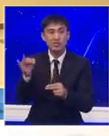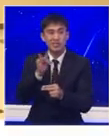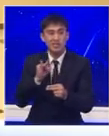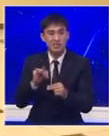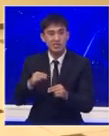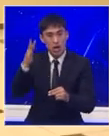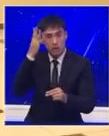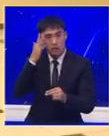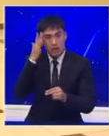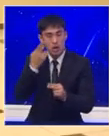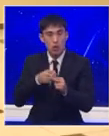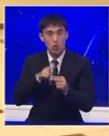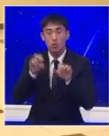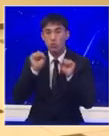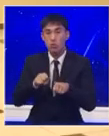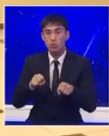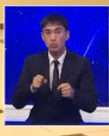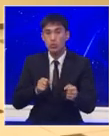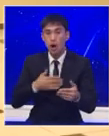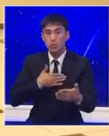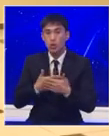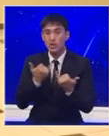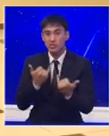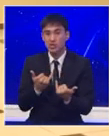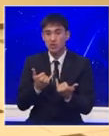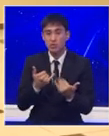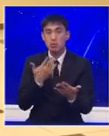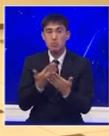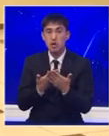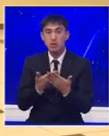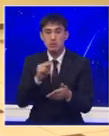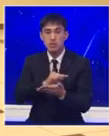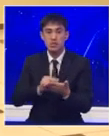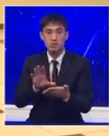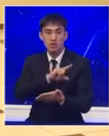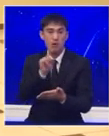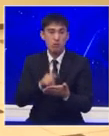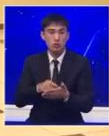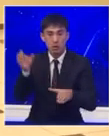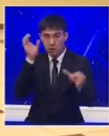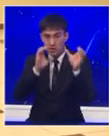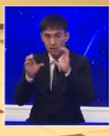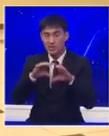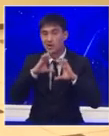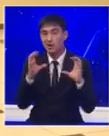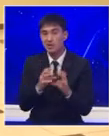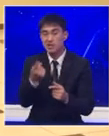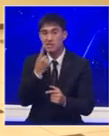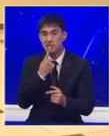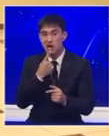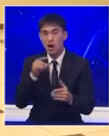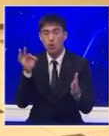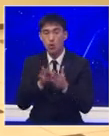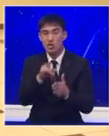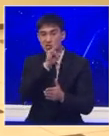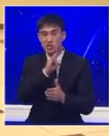интересные размышления, которые могут быть актуальны и сейчас. К примеру, писатель поднимал вопросы образования, сохранения языка, роли